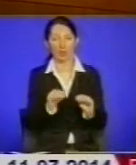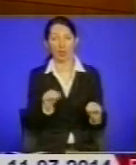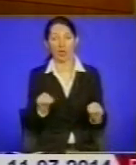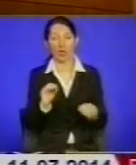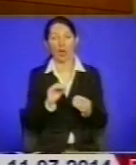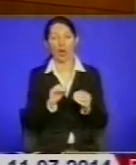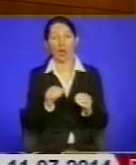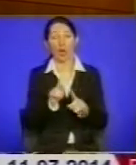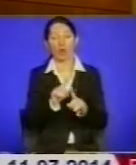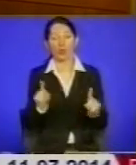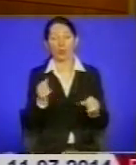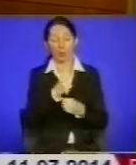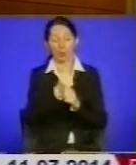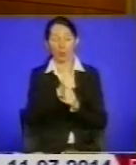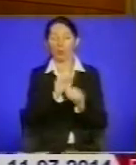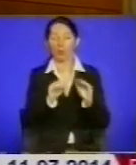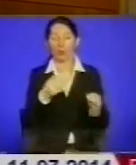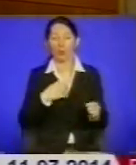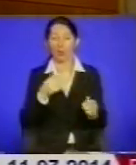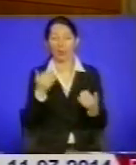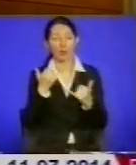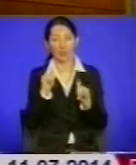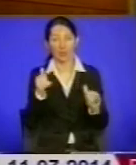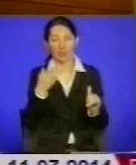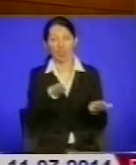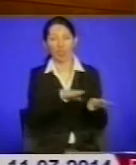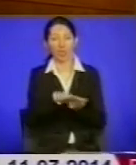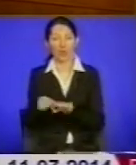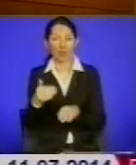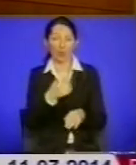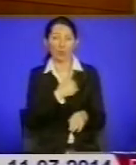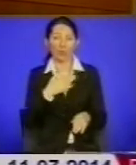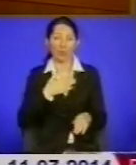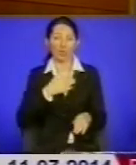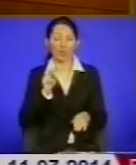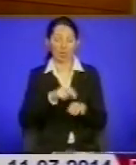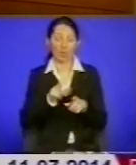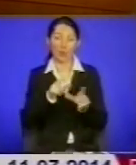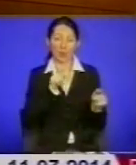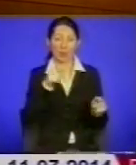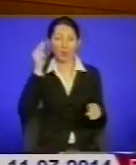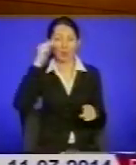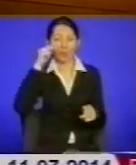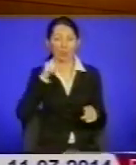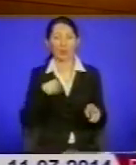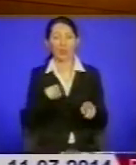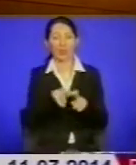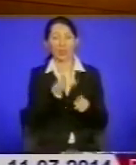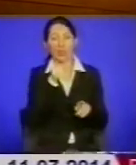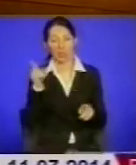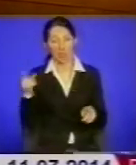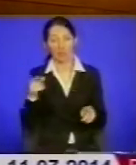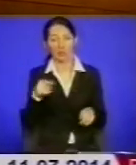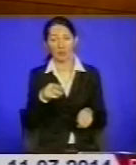лабораторне обладнання. Мене вразило їхній рівень. Я хотів би, щоб наші лікарі поїхали туди повчилися. В той же час вони подивилися, що ми робимо